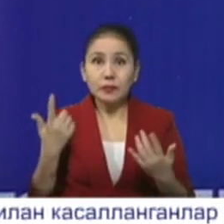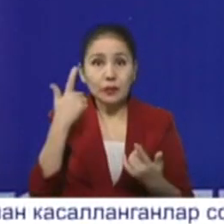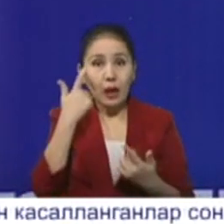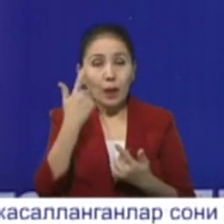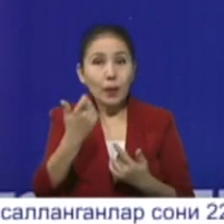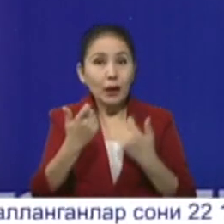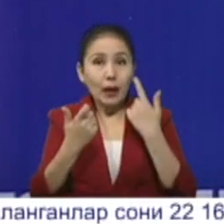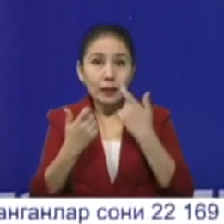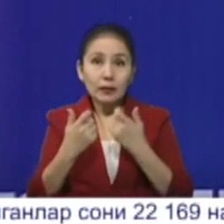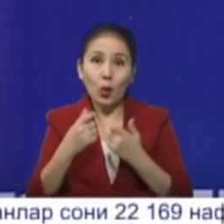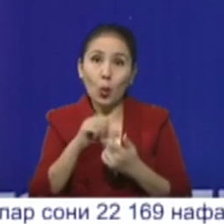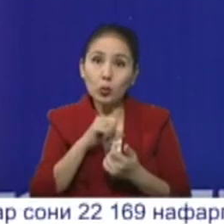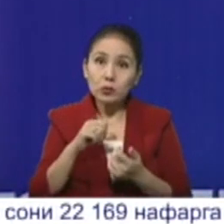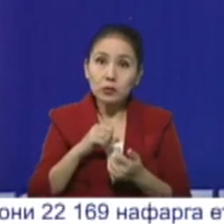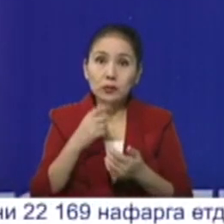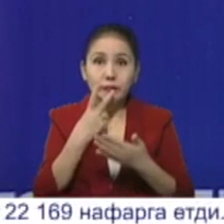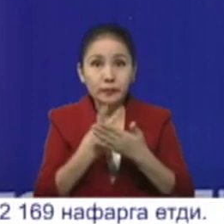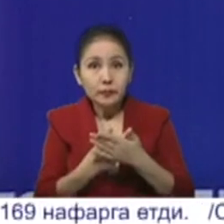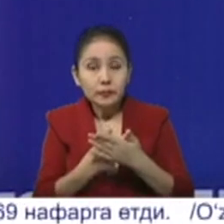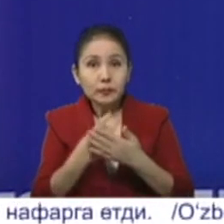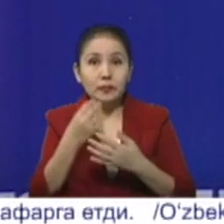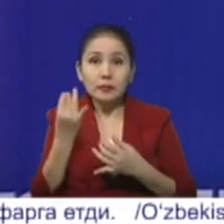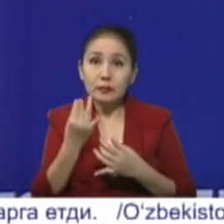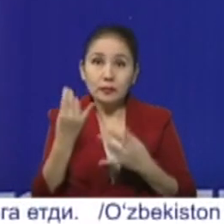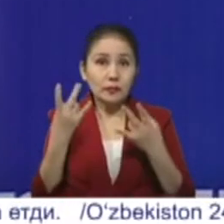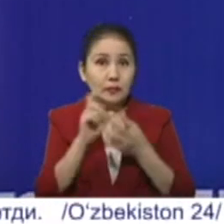xabarlarga o'zlarini e'tiborlarini tortmasdan